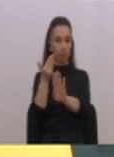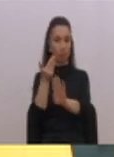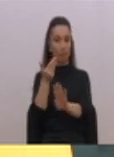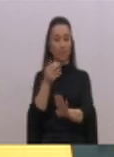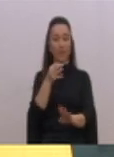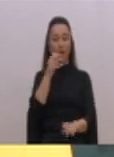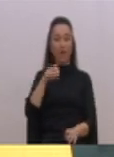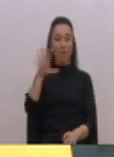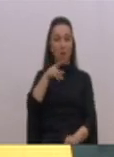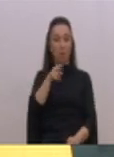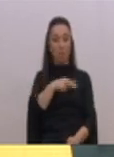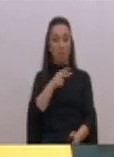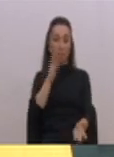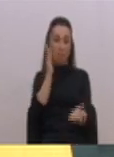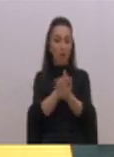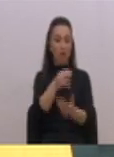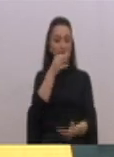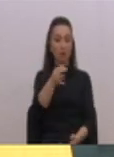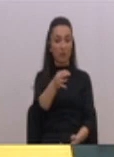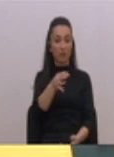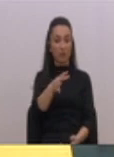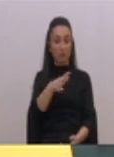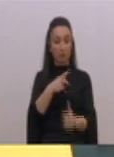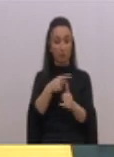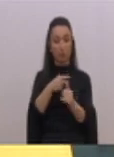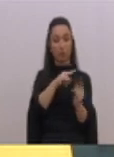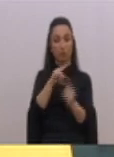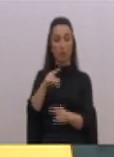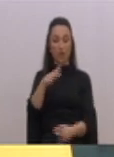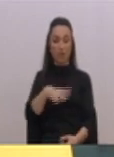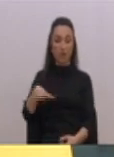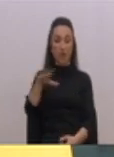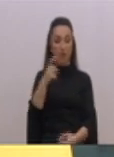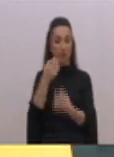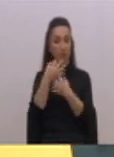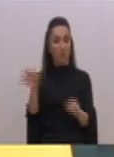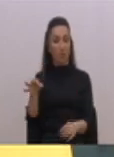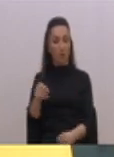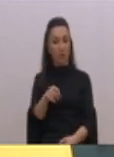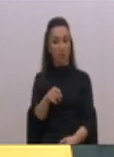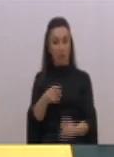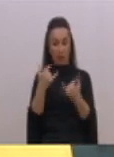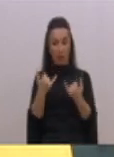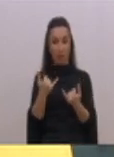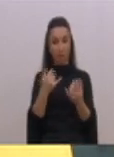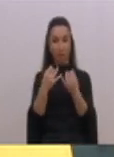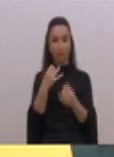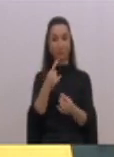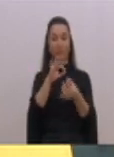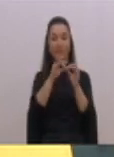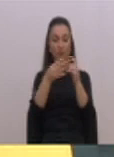სანამ ევროპარლამენტარებმა პირდაპირ არ გითხრეს, რომ ძირს უთხრიდით საქართველოში დემოკრატიას. ეხლა განვიხილოთ